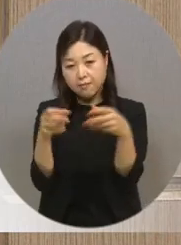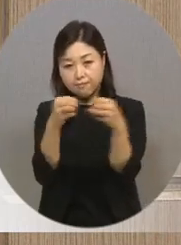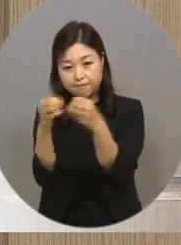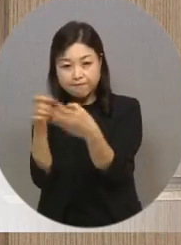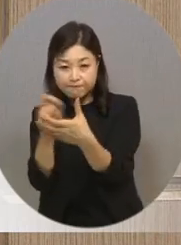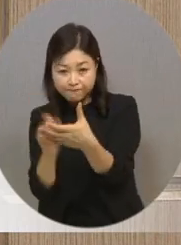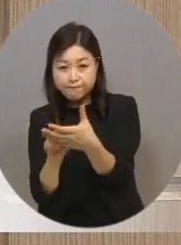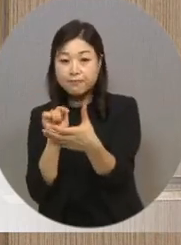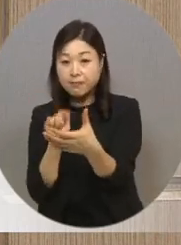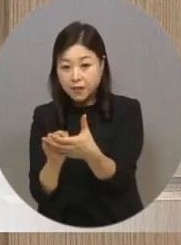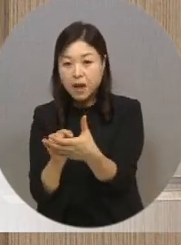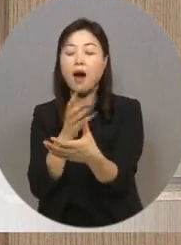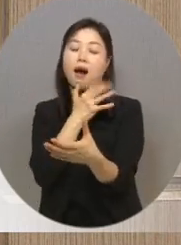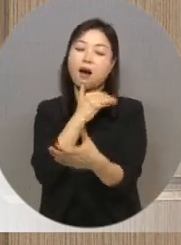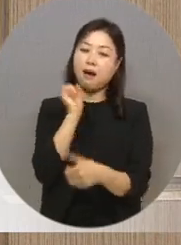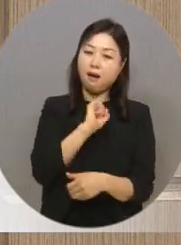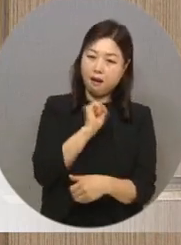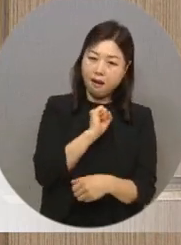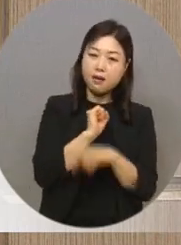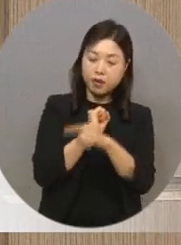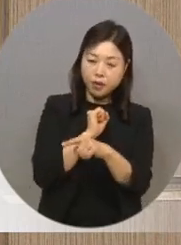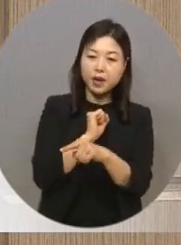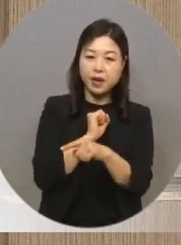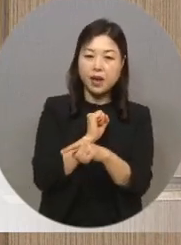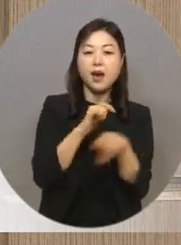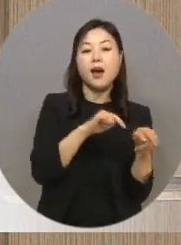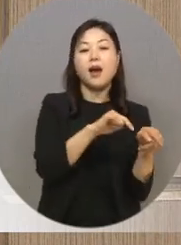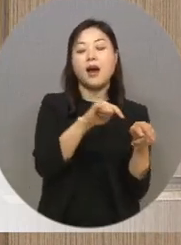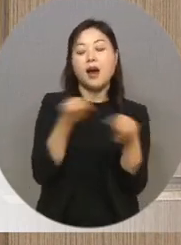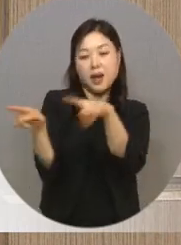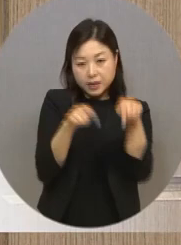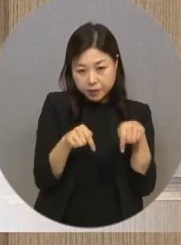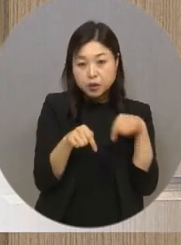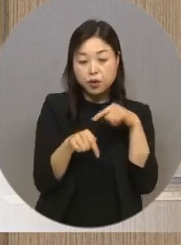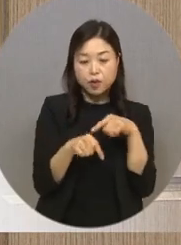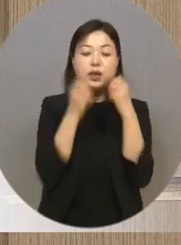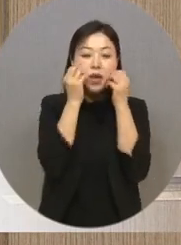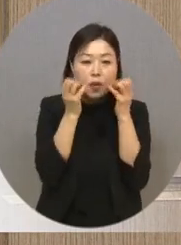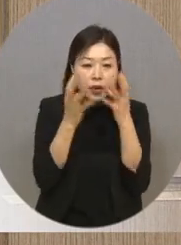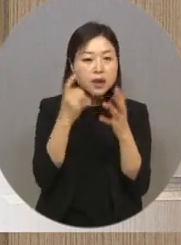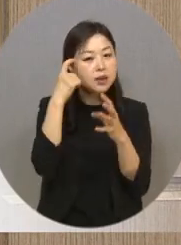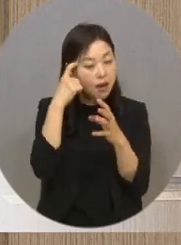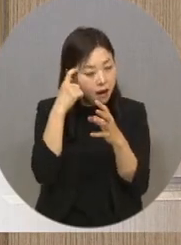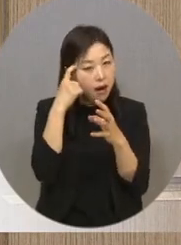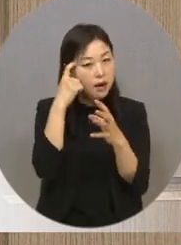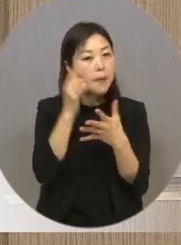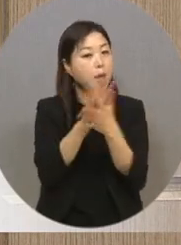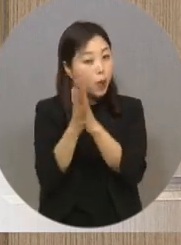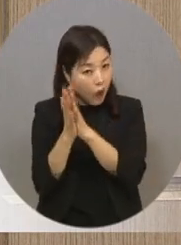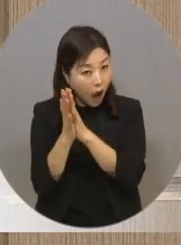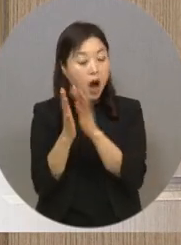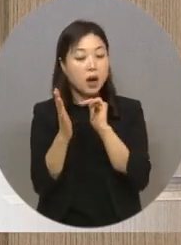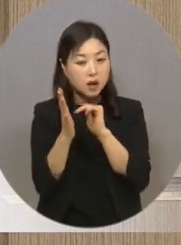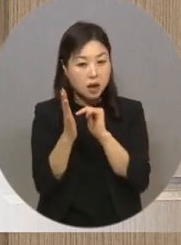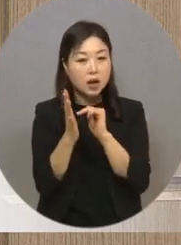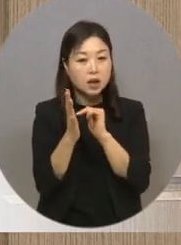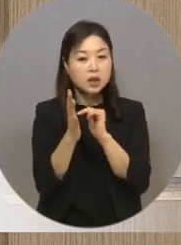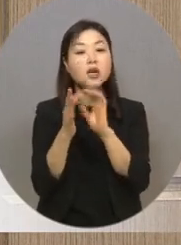문학을 통해서 이렇게 간접적으로 재해석할 수 있는 그런 하나의